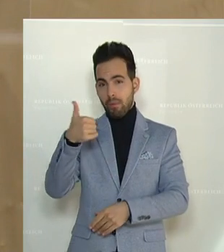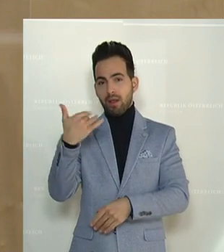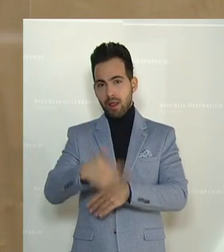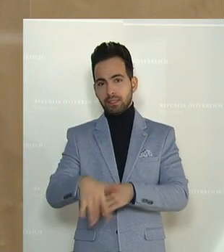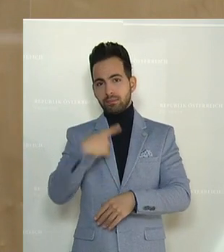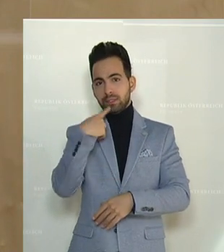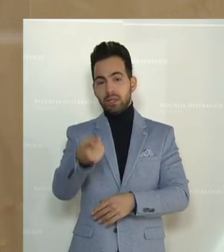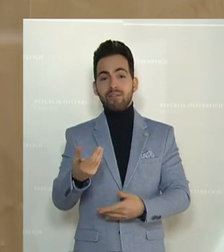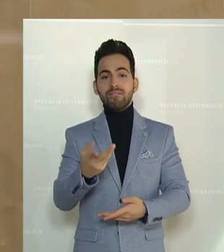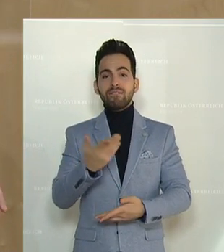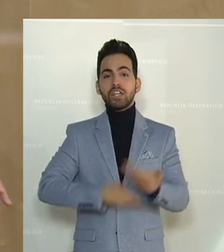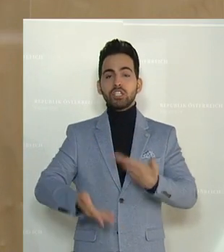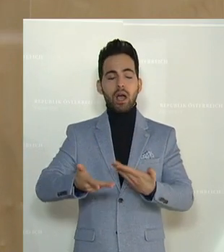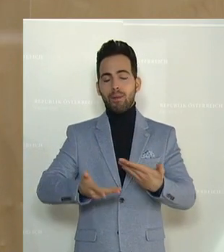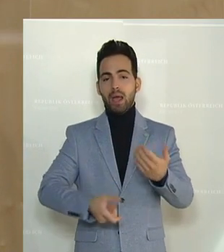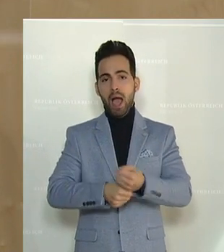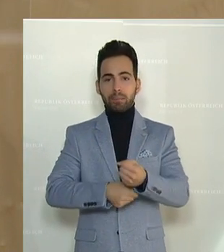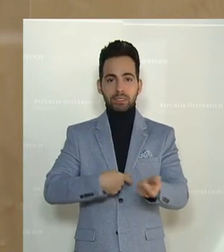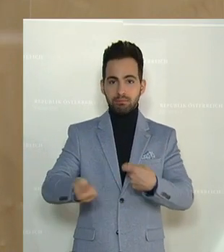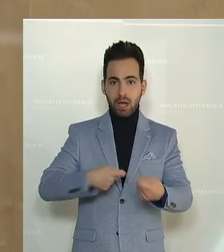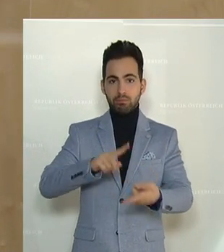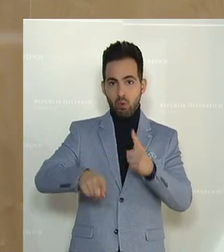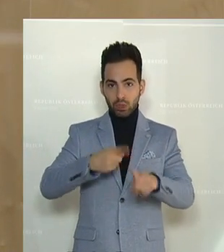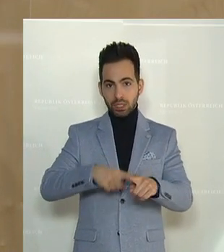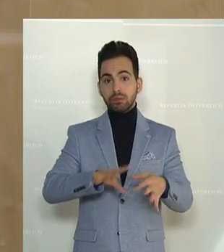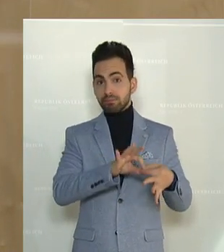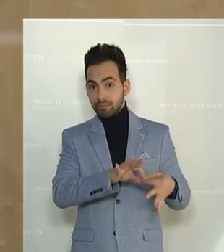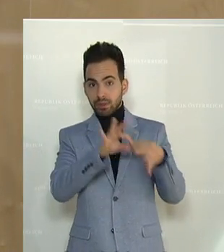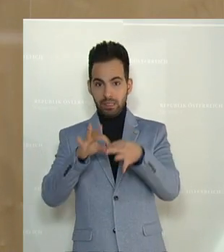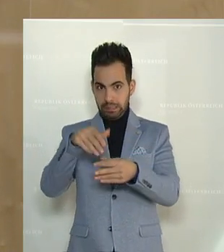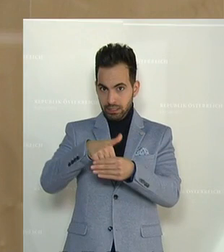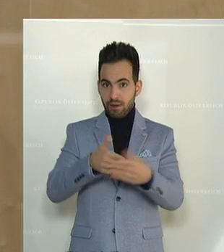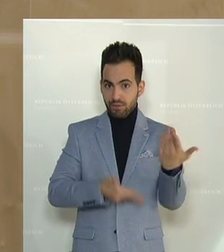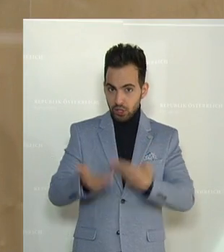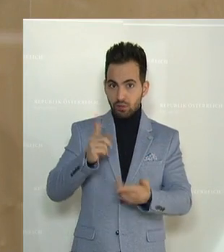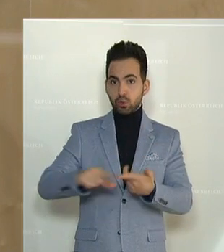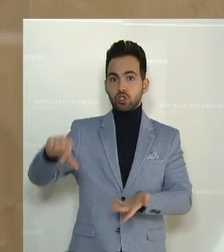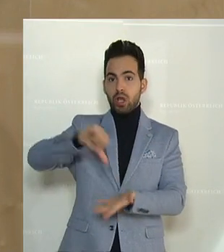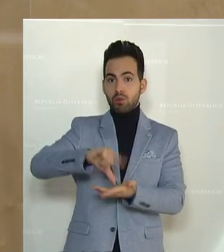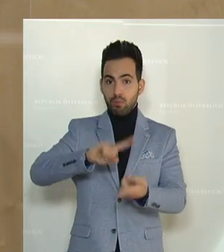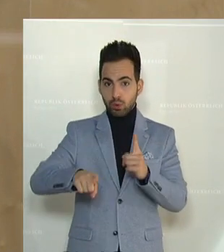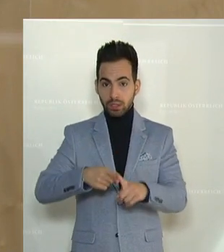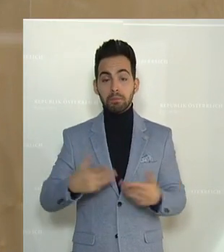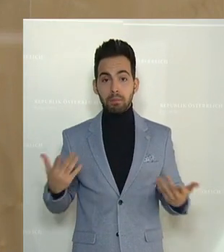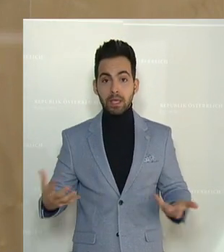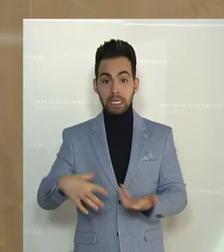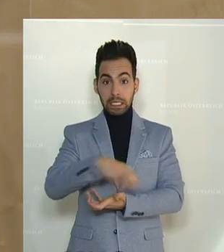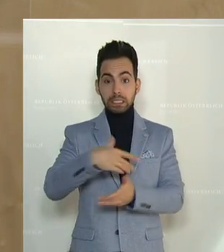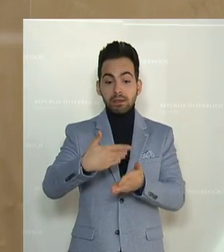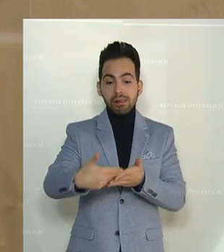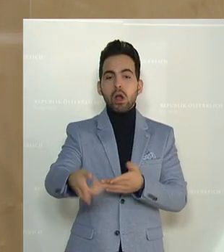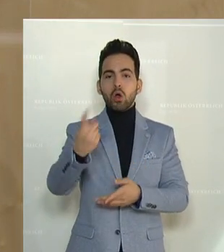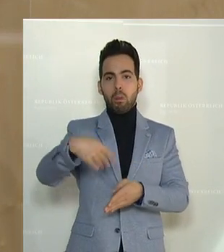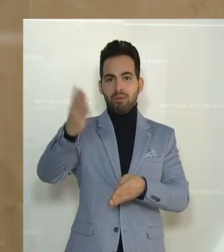zur Wirtschaftspolitik, zur Arbeitsmarktpolitik als Wirtschafts- und Standortpolitik. Die Krise wird ein Ende haben, meine Damen und